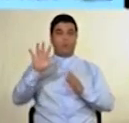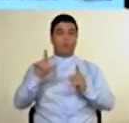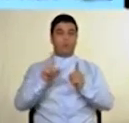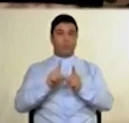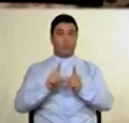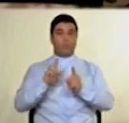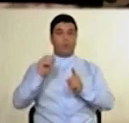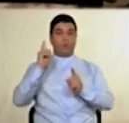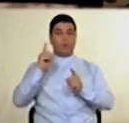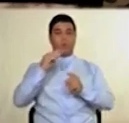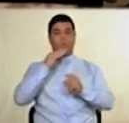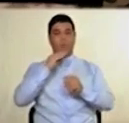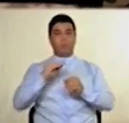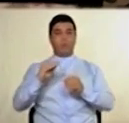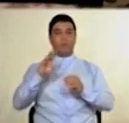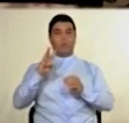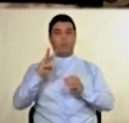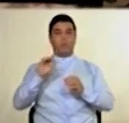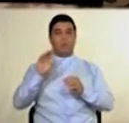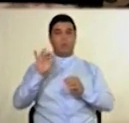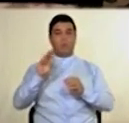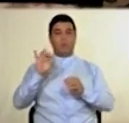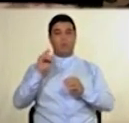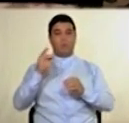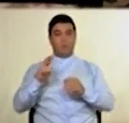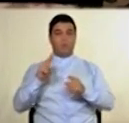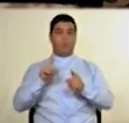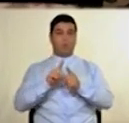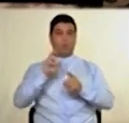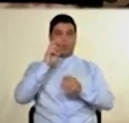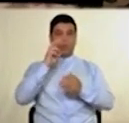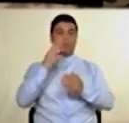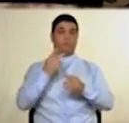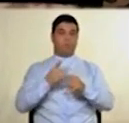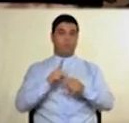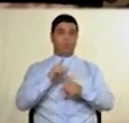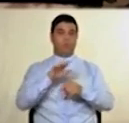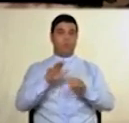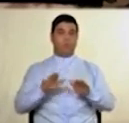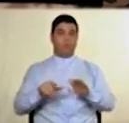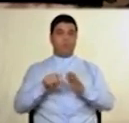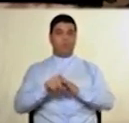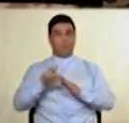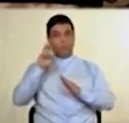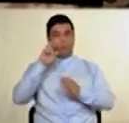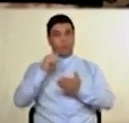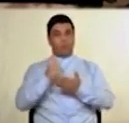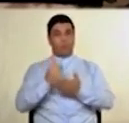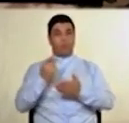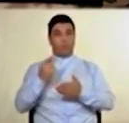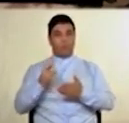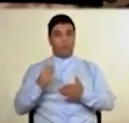va qadimgi Misr, Mesopotamiya hududlaridagi mamlakatlar va u yerdagi demak podshohlar uchun